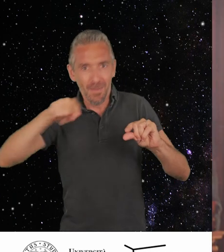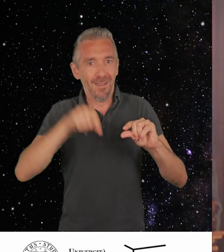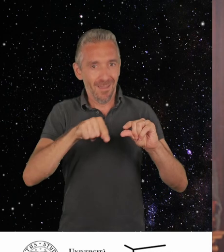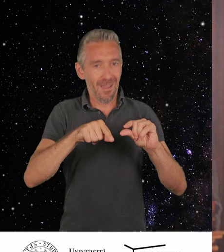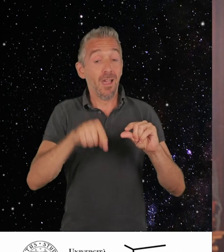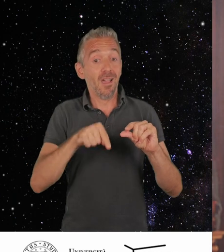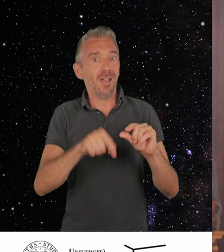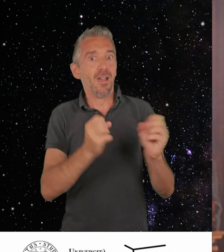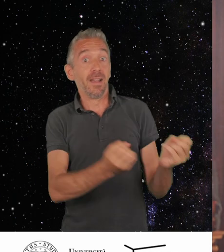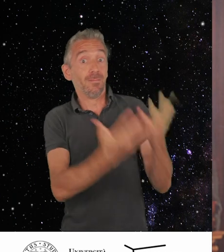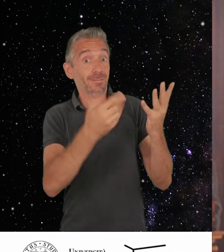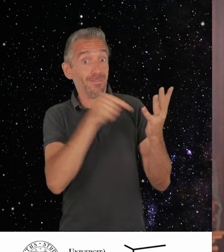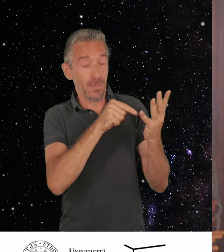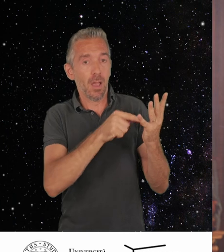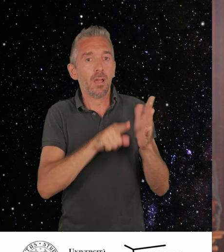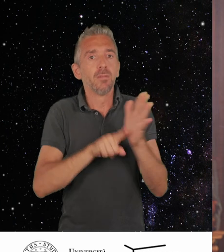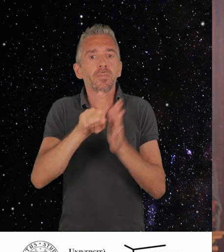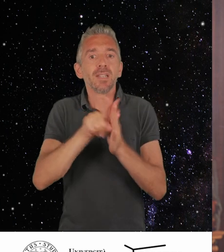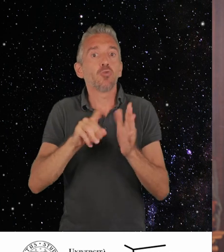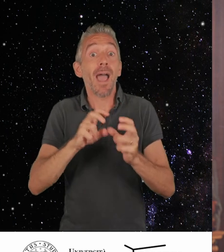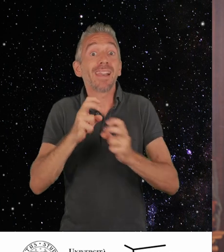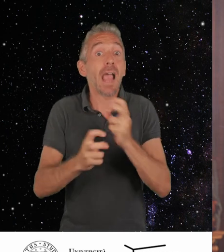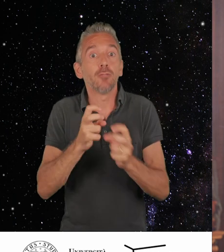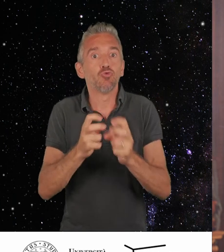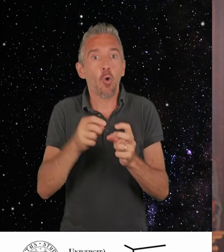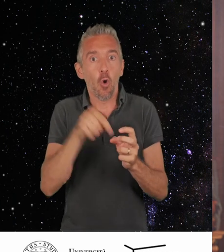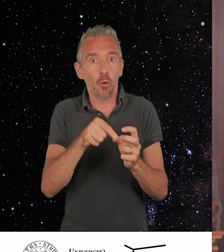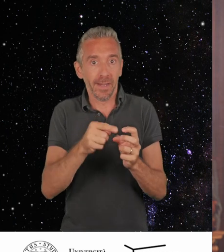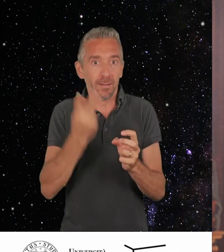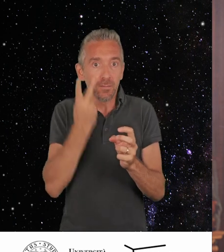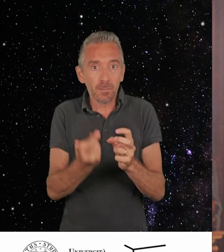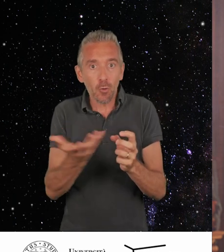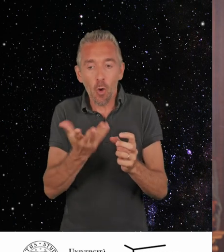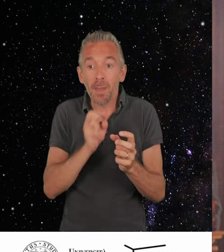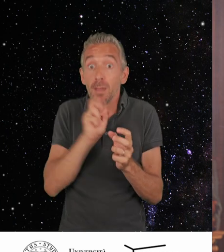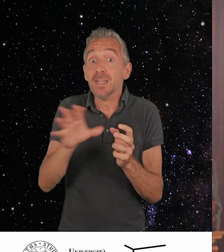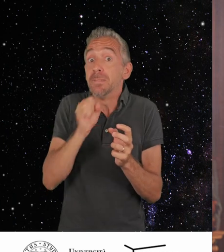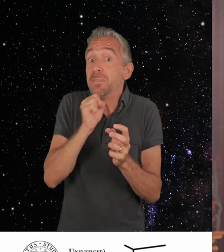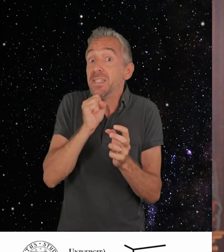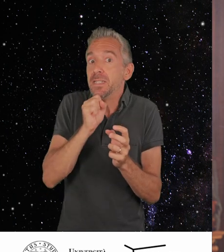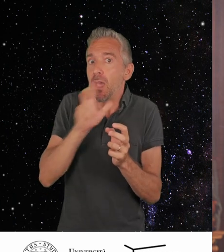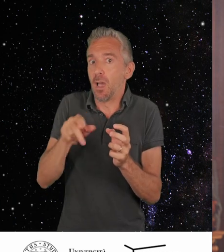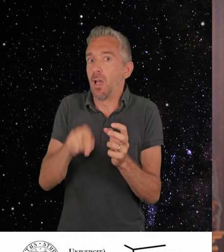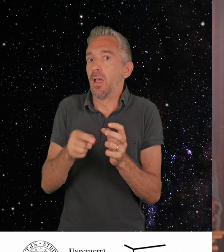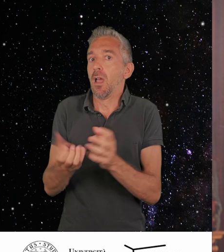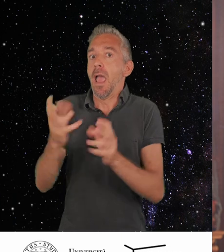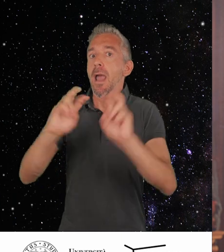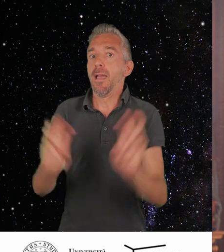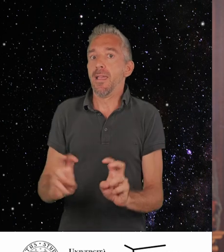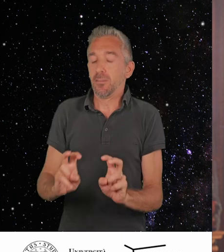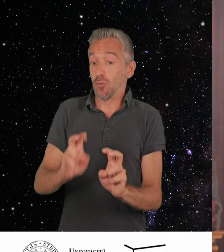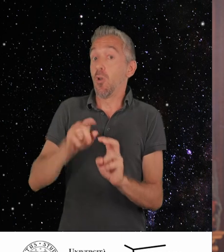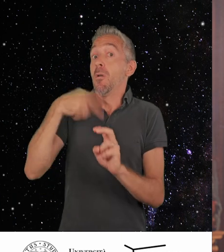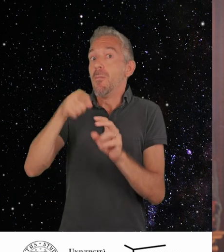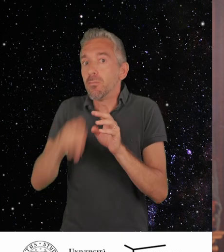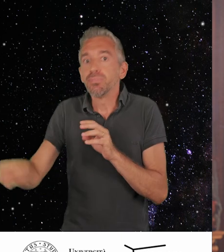prodotto della nostra reazione, passando attraverso il materiale dei nostri rivelatori, lascia una traccia che viene trasformata in un segnale elettrico